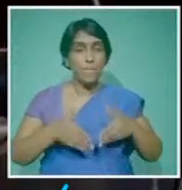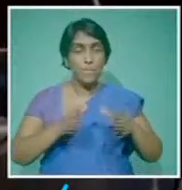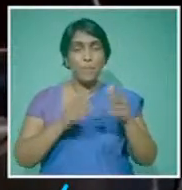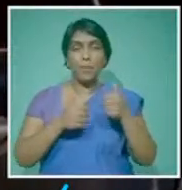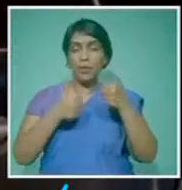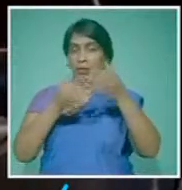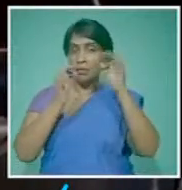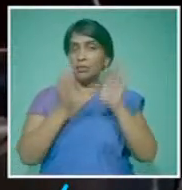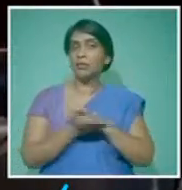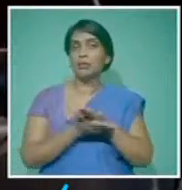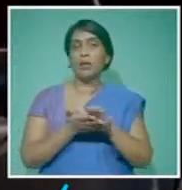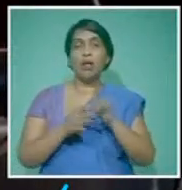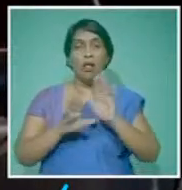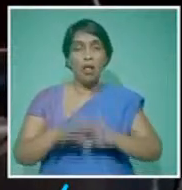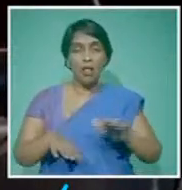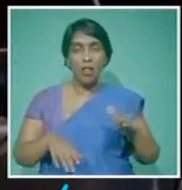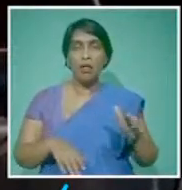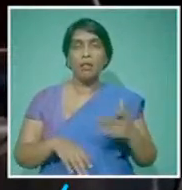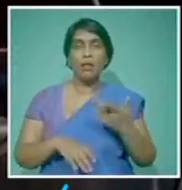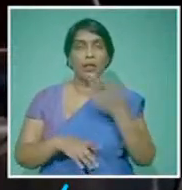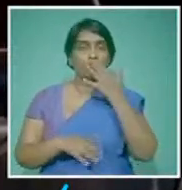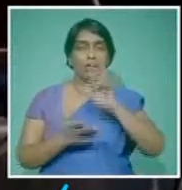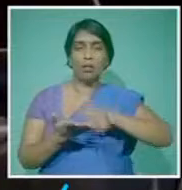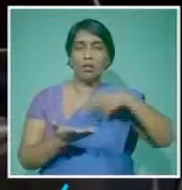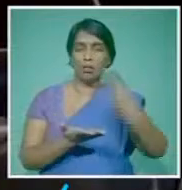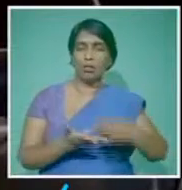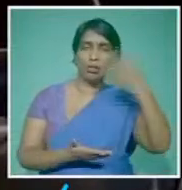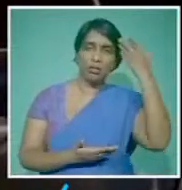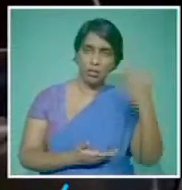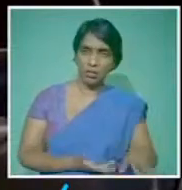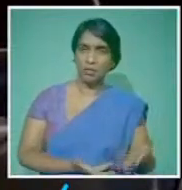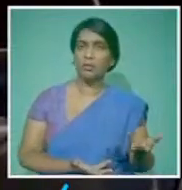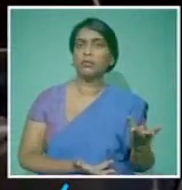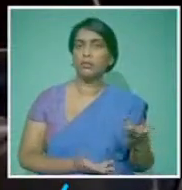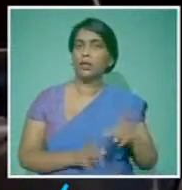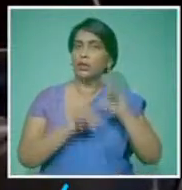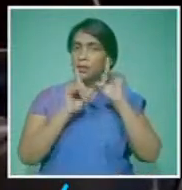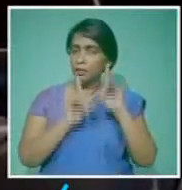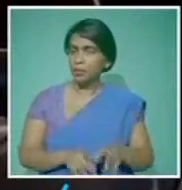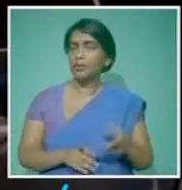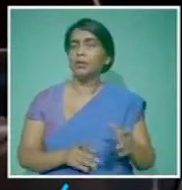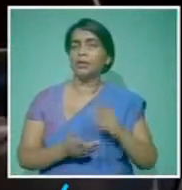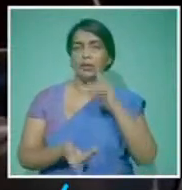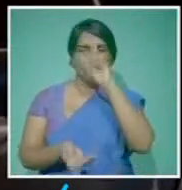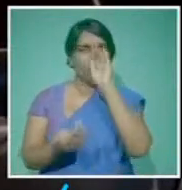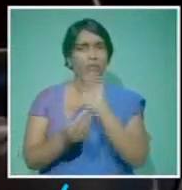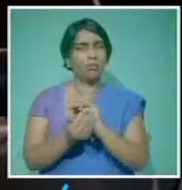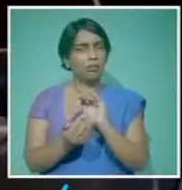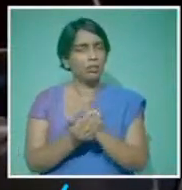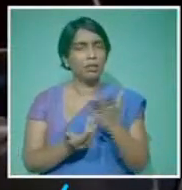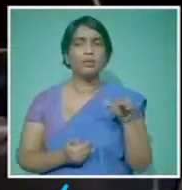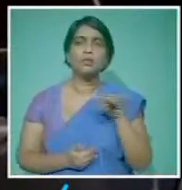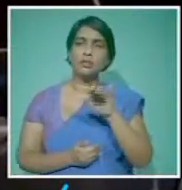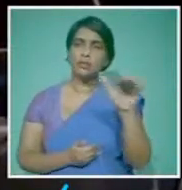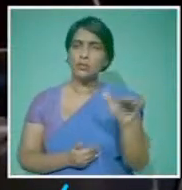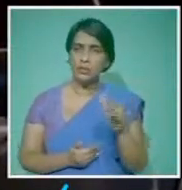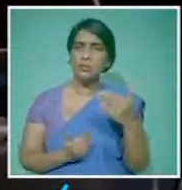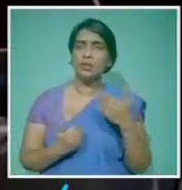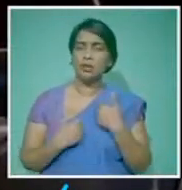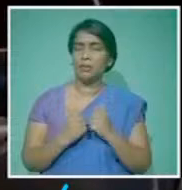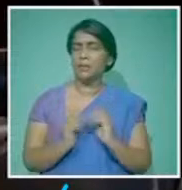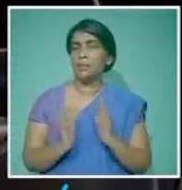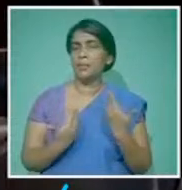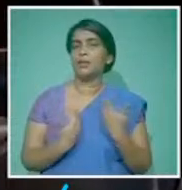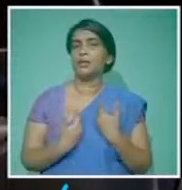අපි හදලා නැහැ දරුවන් කානුවල වැටිලා මැරෙනවා. ඉතින් මෙහෙම අනාරක්ෂිත සමාජයක් තමයි අපි බිහි